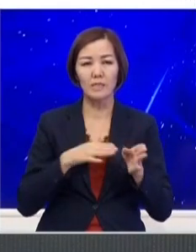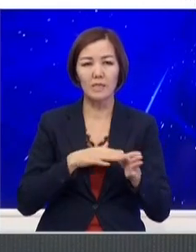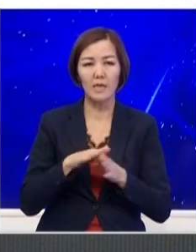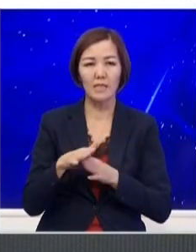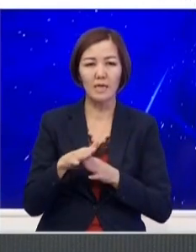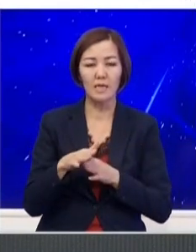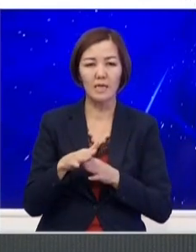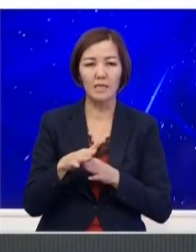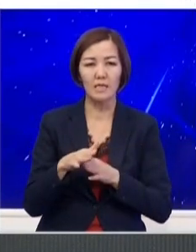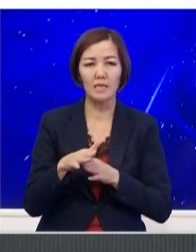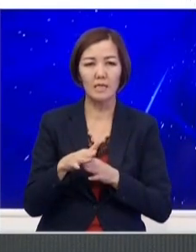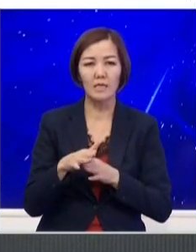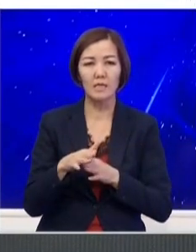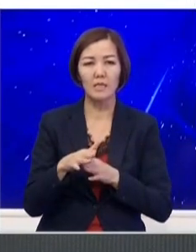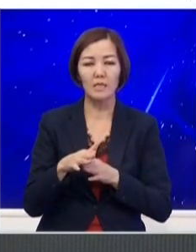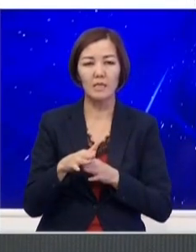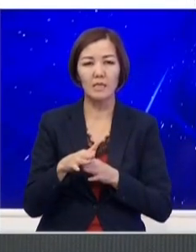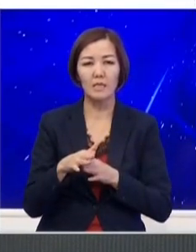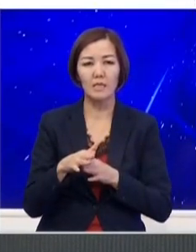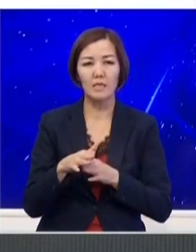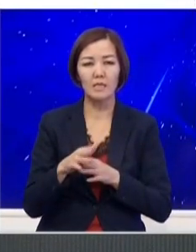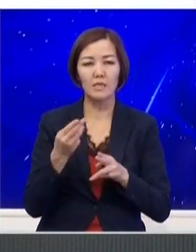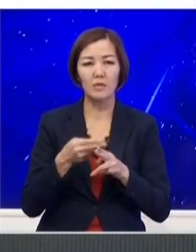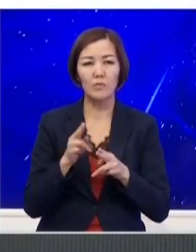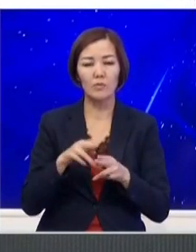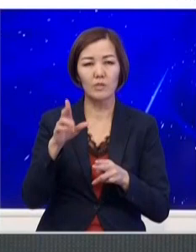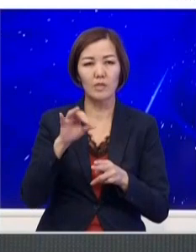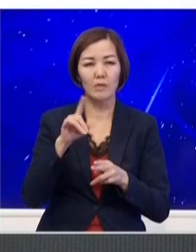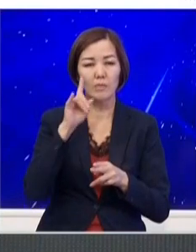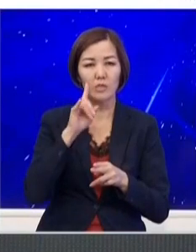нарықтық мамандықтарыңыз. Бізде осы еңбекші Қазақ ауданына